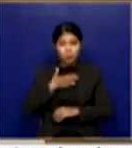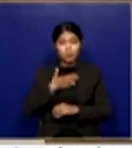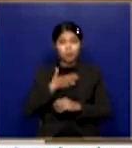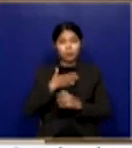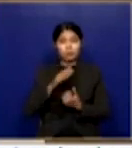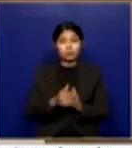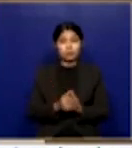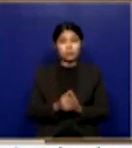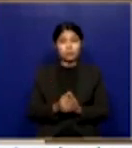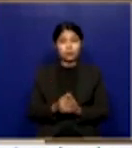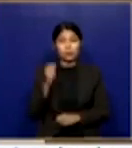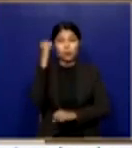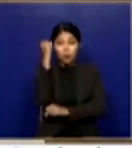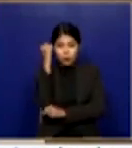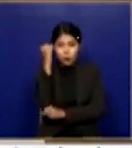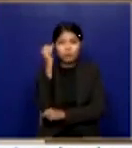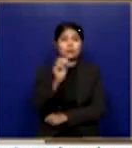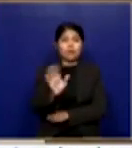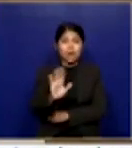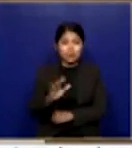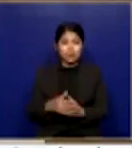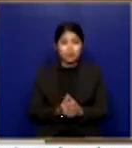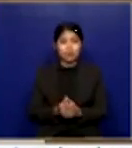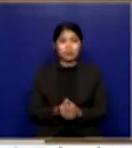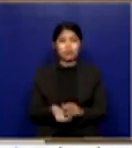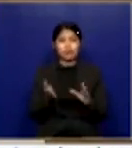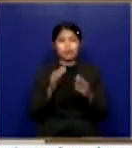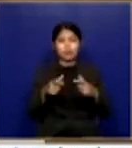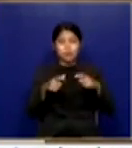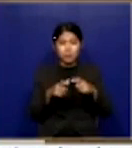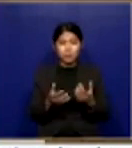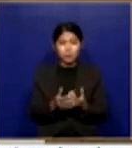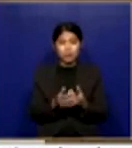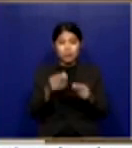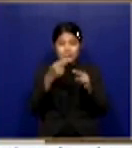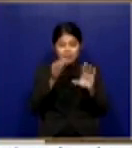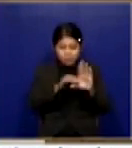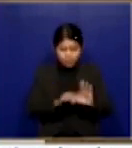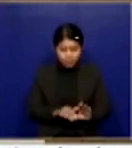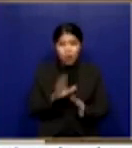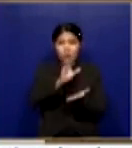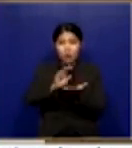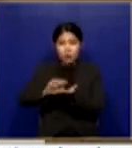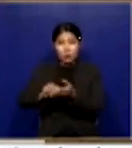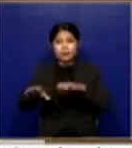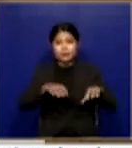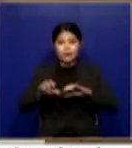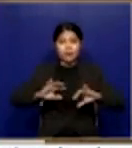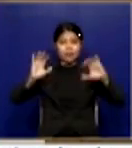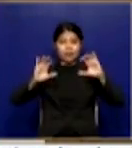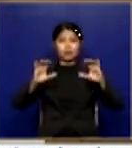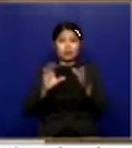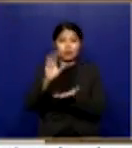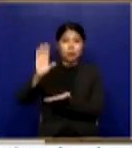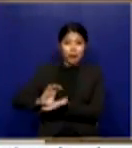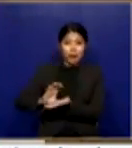เรียกว่าพจน์เรียกว่าคนจนท่านเรียกนั้นเองเป็นการขึ้นบัญชีมีการใช้ Big Dataในการบริหารราชการแผ่นดินใน